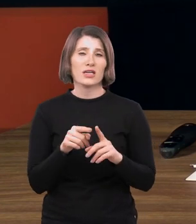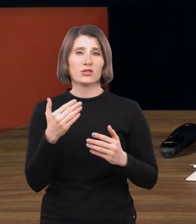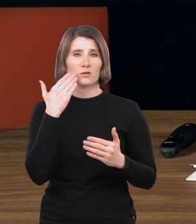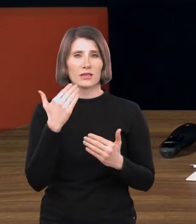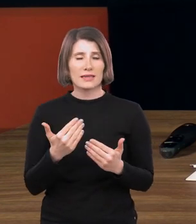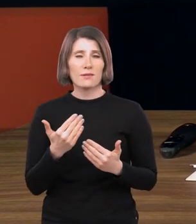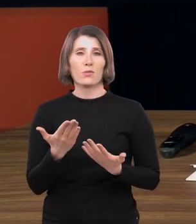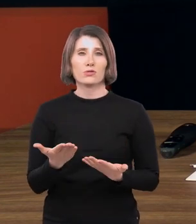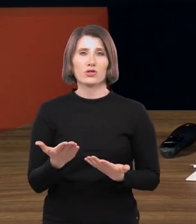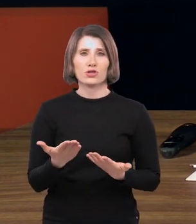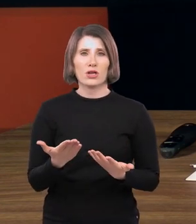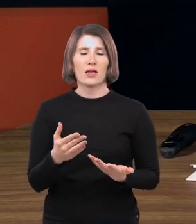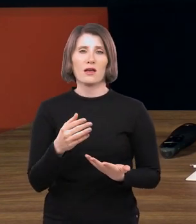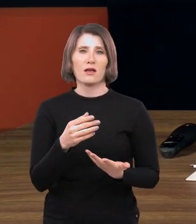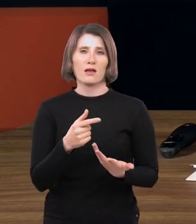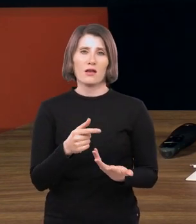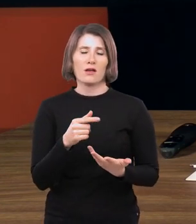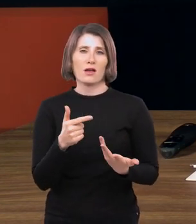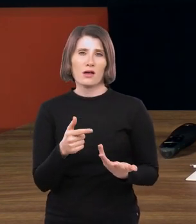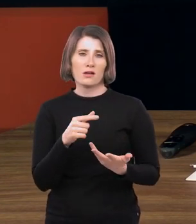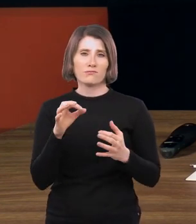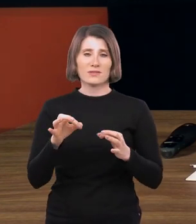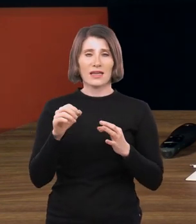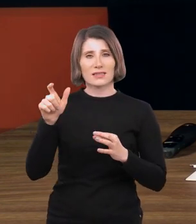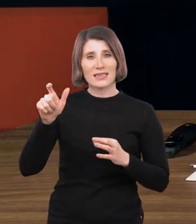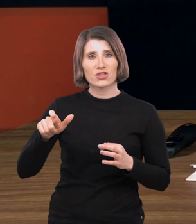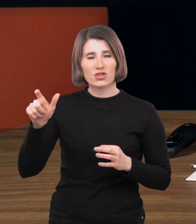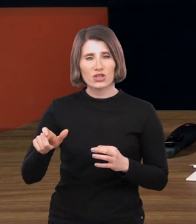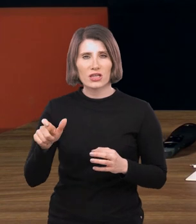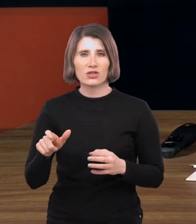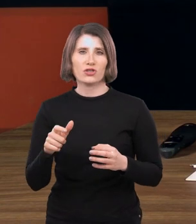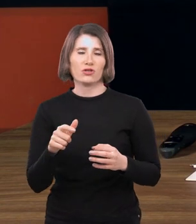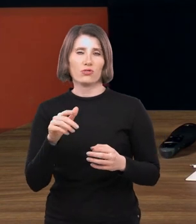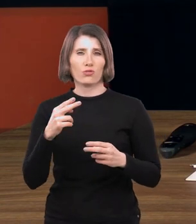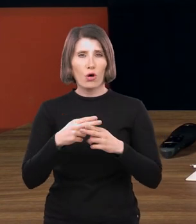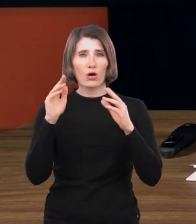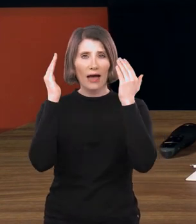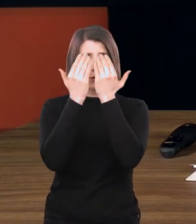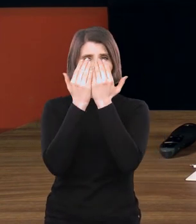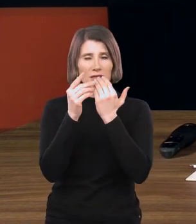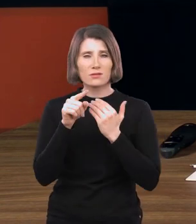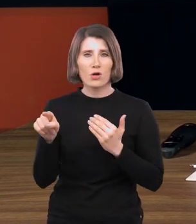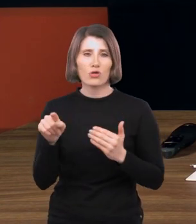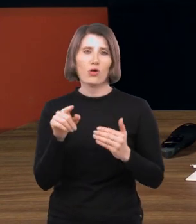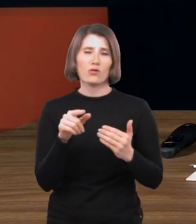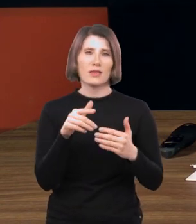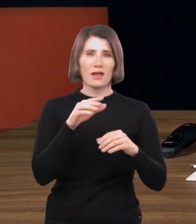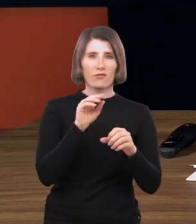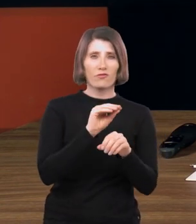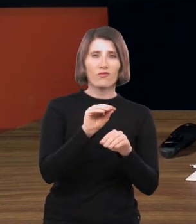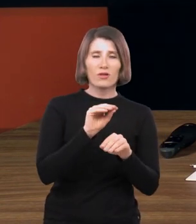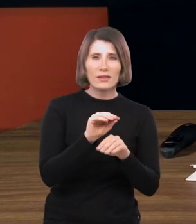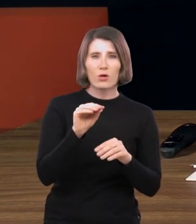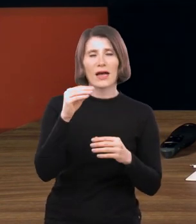że w systemie edukacji uczniowie ze spektrum zaburzeń autystycznych dostają dodatkową subwencję, która